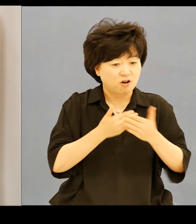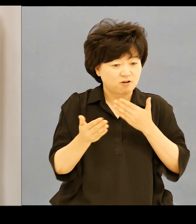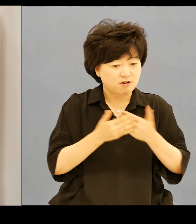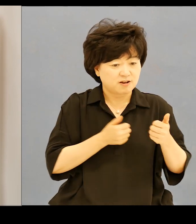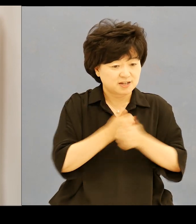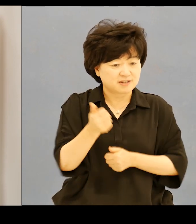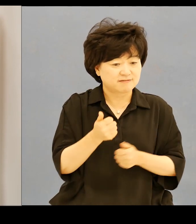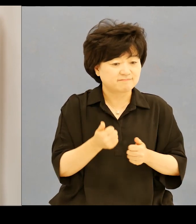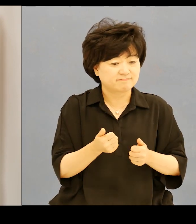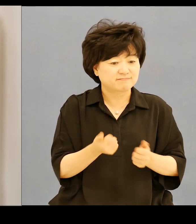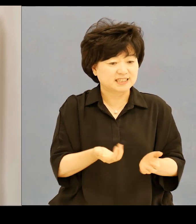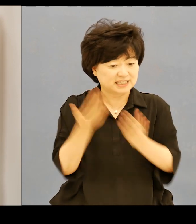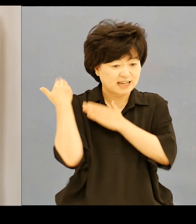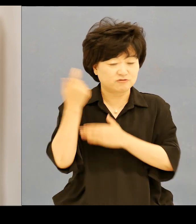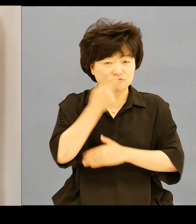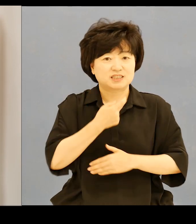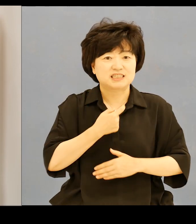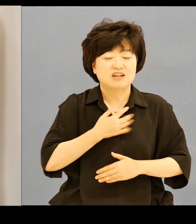만약에